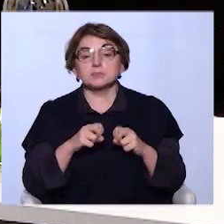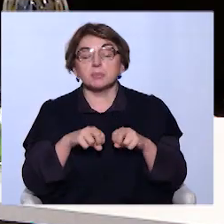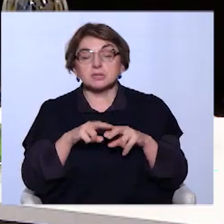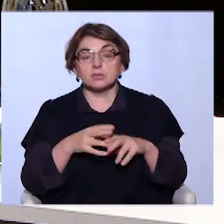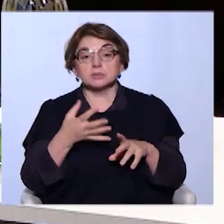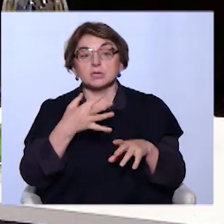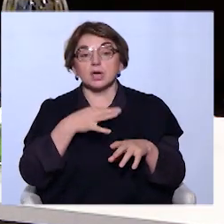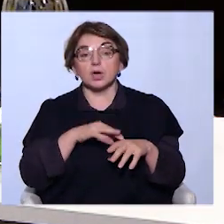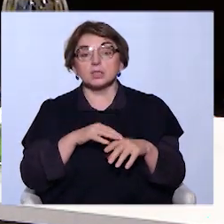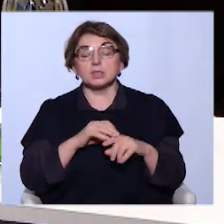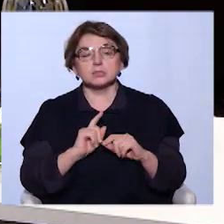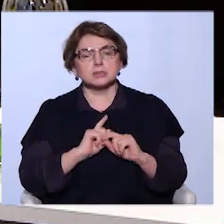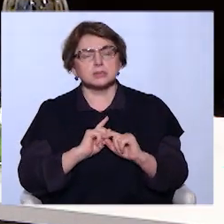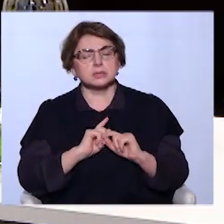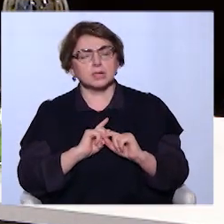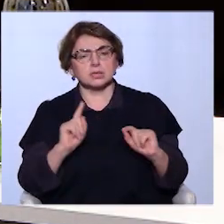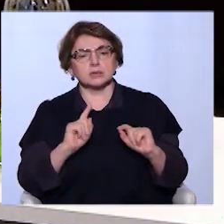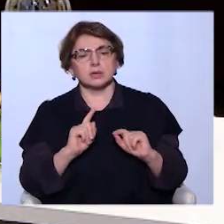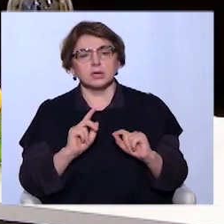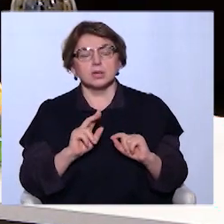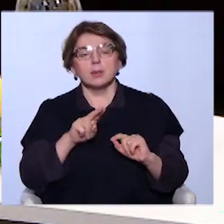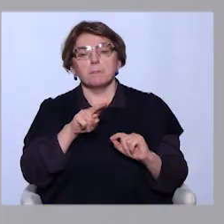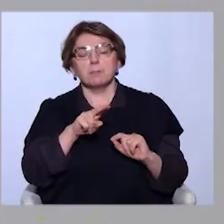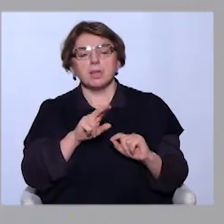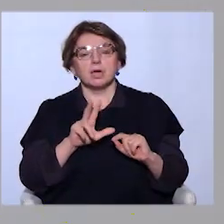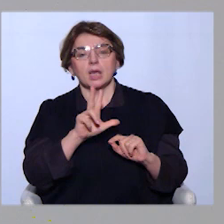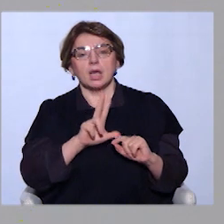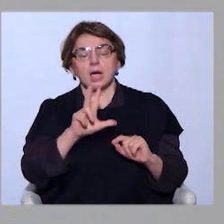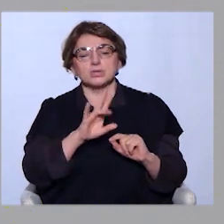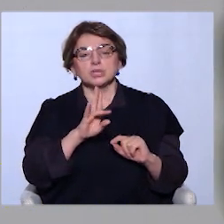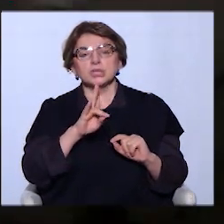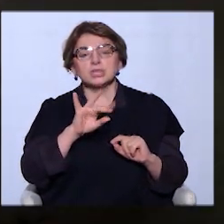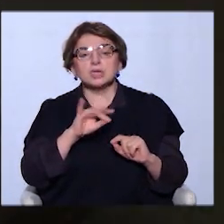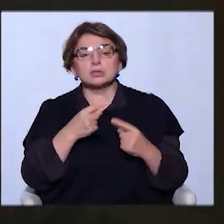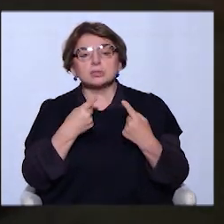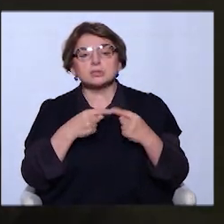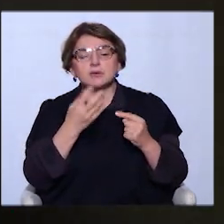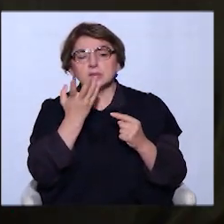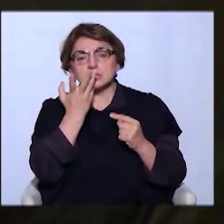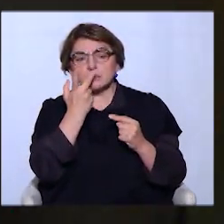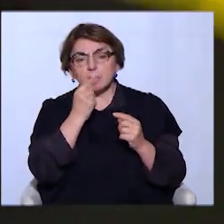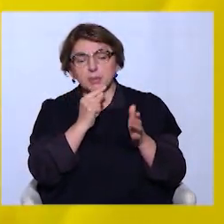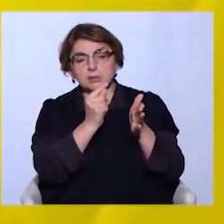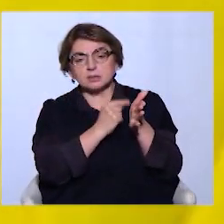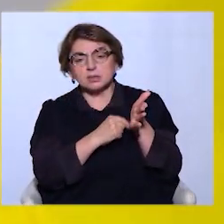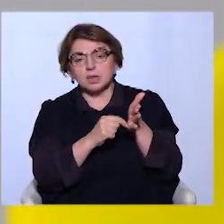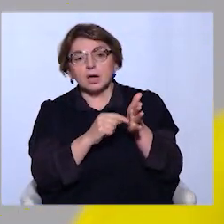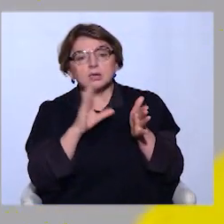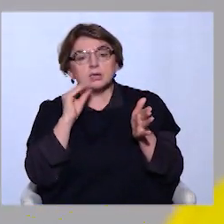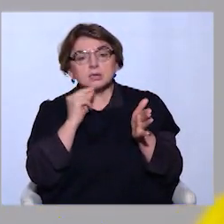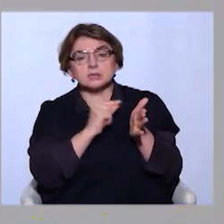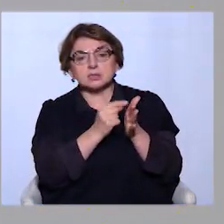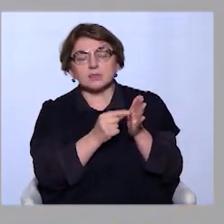გამოვიყენო უნივერსალური პიაში ინდიკატორი, რომელზეც სხვადასხვა ფერით მონიშნულია